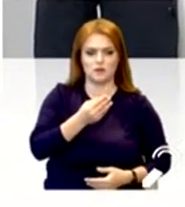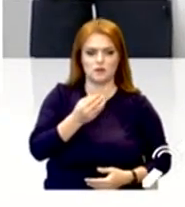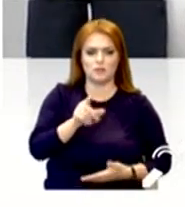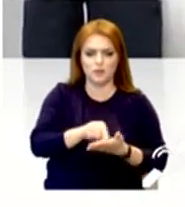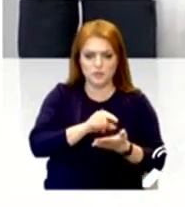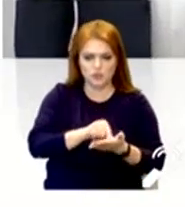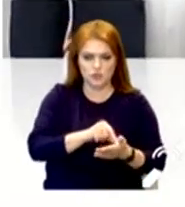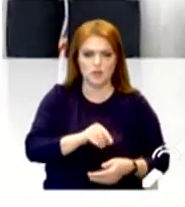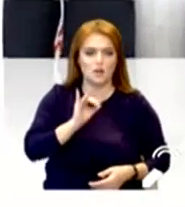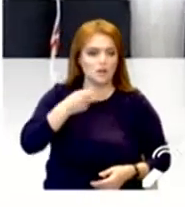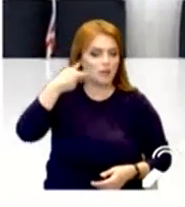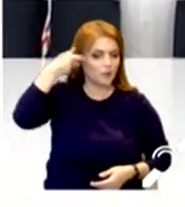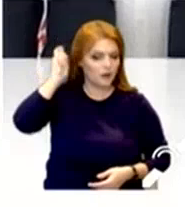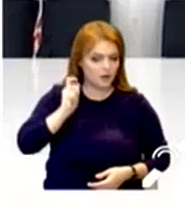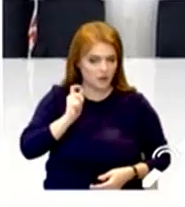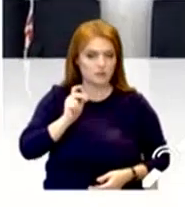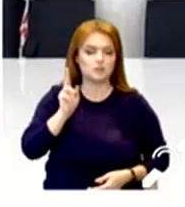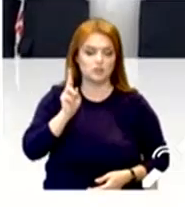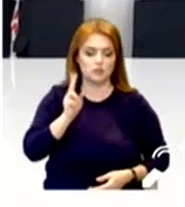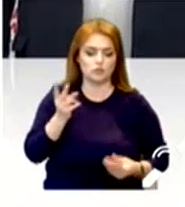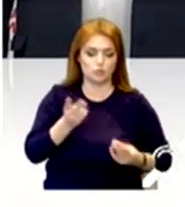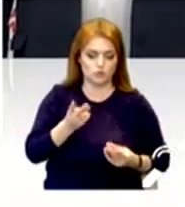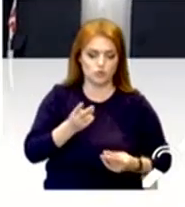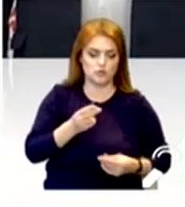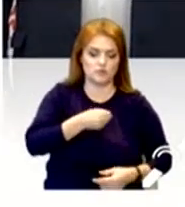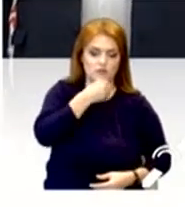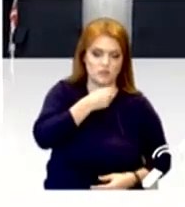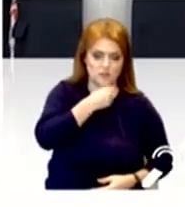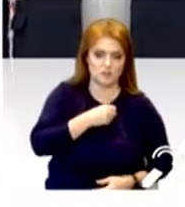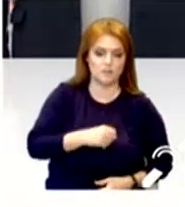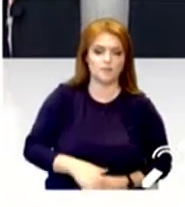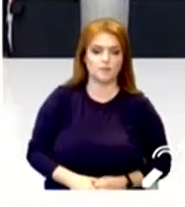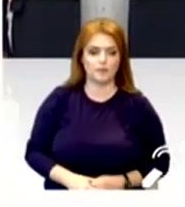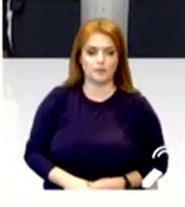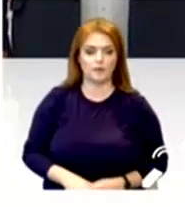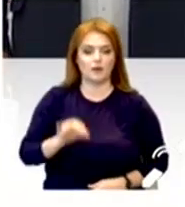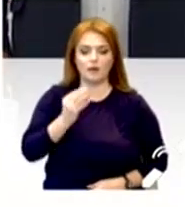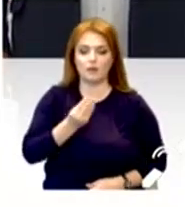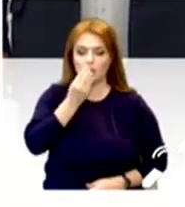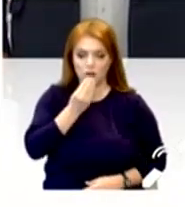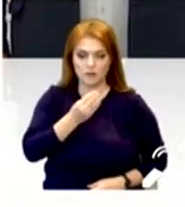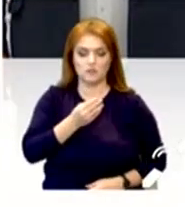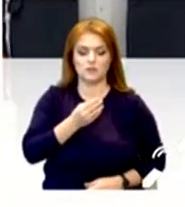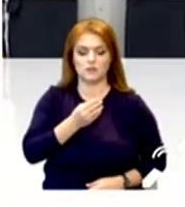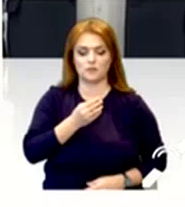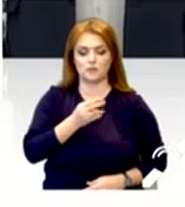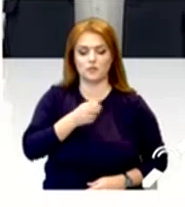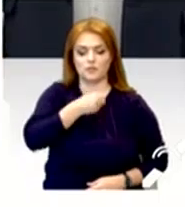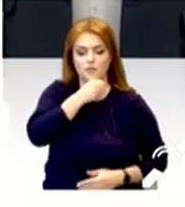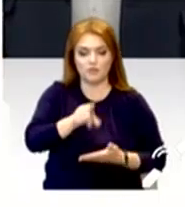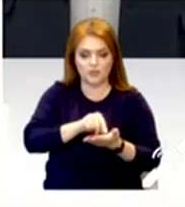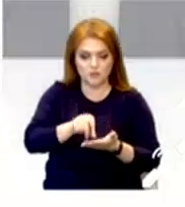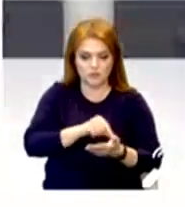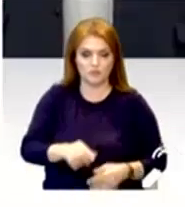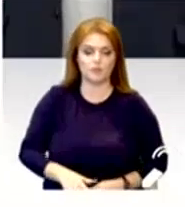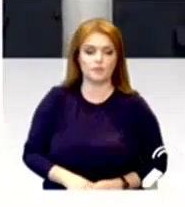Aparate auditive pentru persoanele social vulnerabile. Protezarea pensionarilor gratuită. Desigur, vom veni cu programe noi, cum ar fi